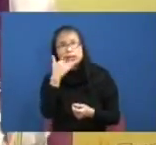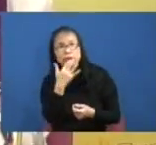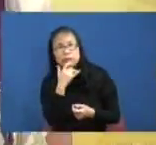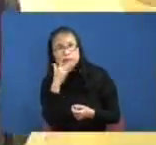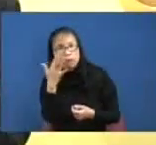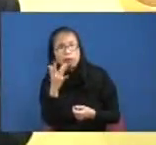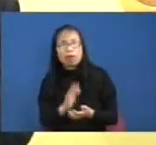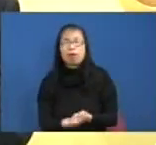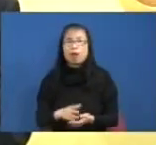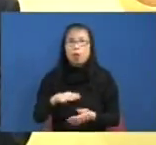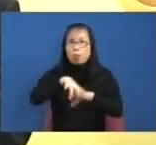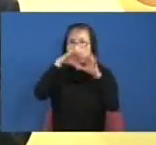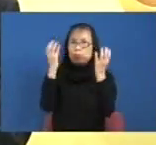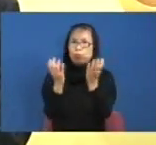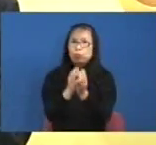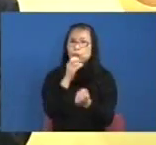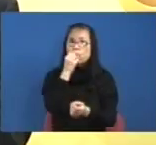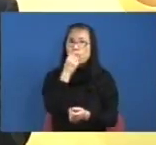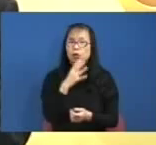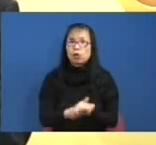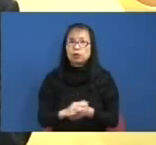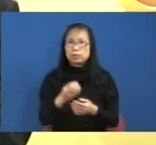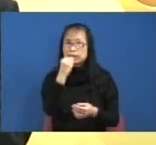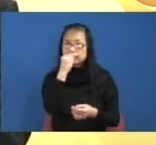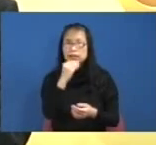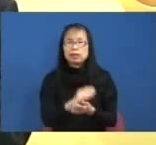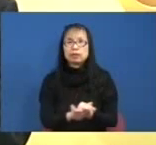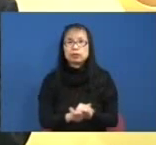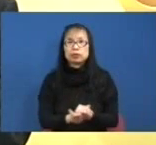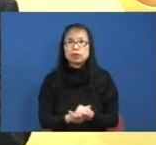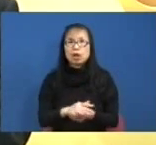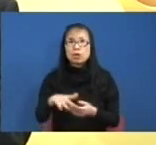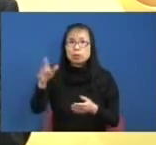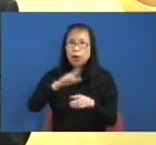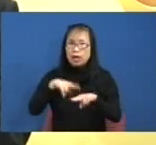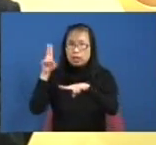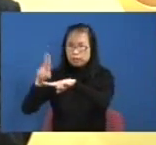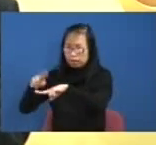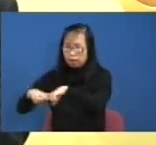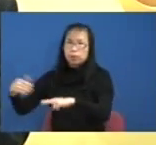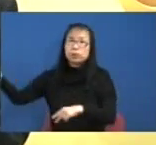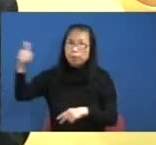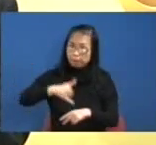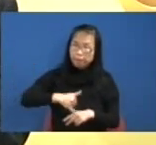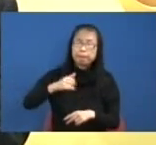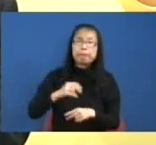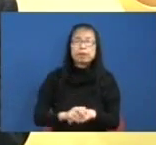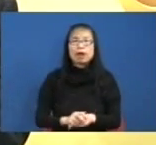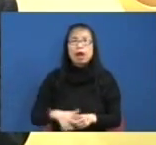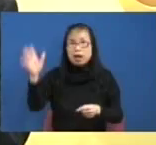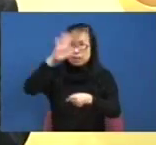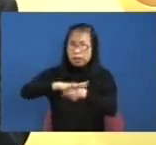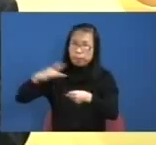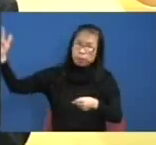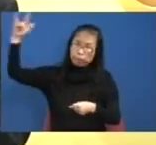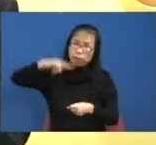嗱咁樣睇法咧，全香港其實大部分嘅食材咧都係由中國內地進口嘅。咁而從日本